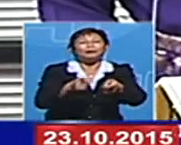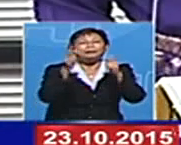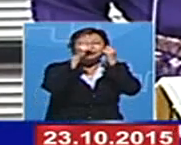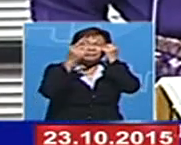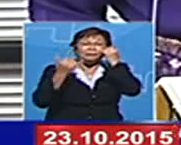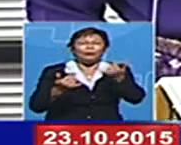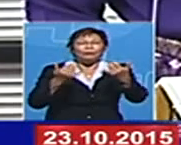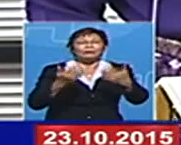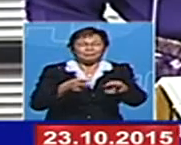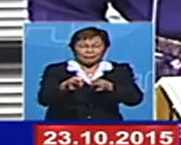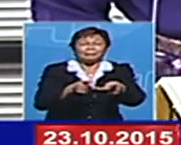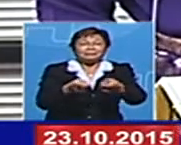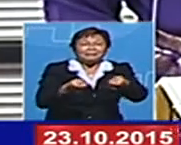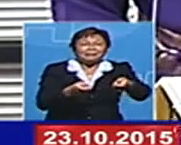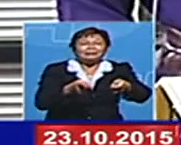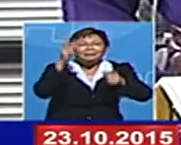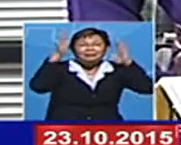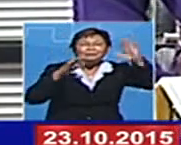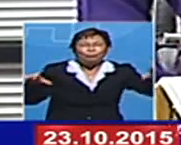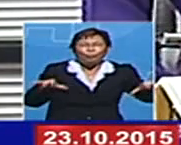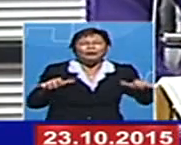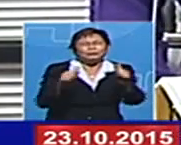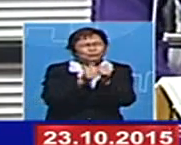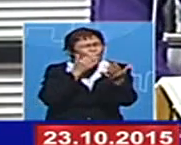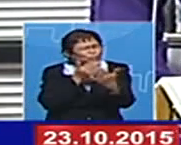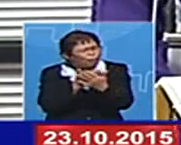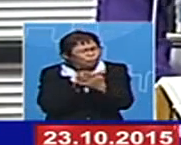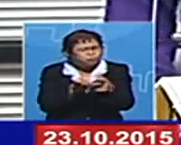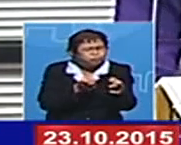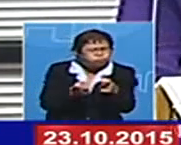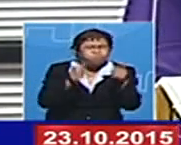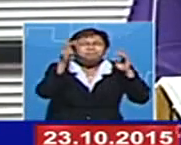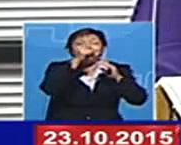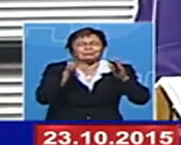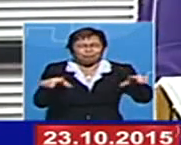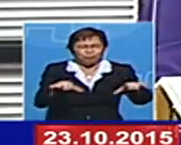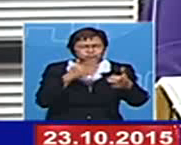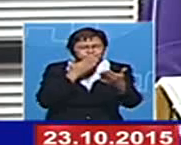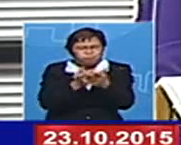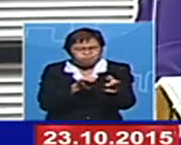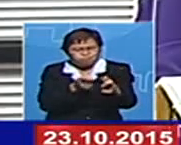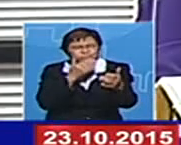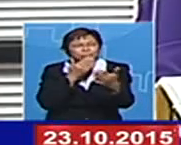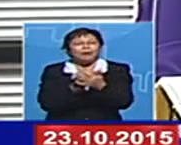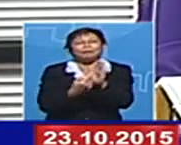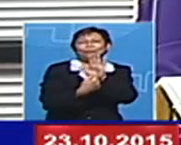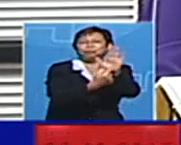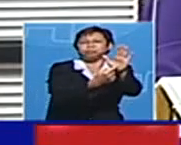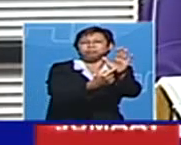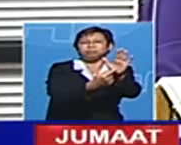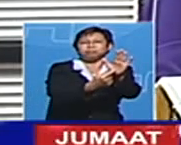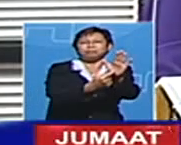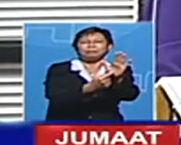selama ini sedang dilakukan dilaksanakan dengan sehabis baik-baiknya sebetulnya merupakan tali